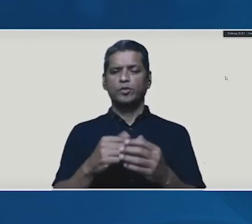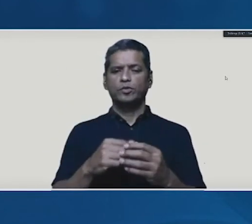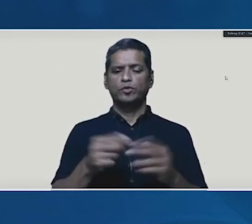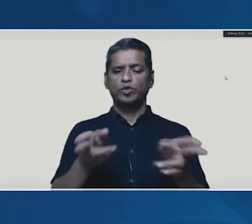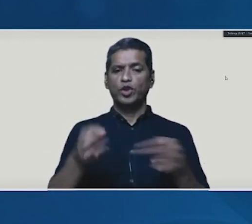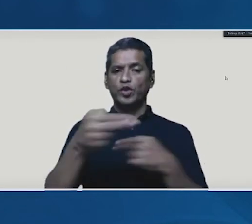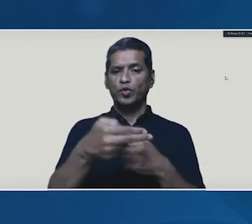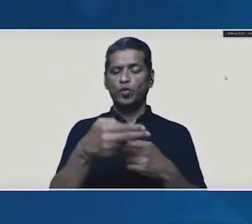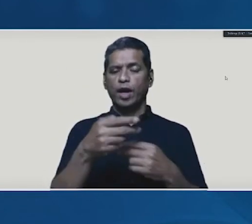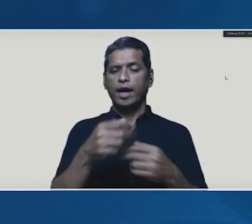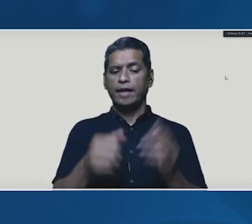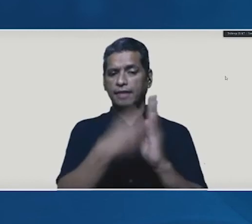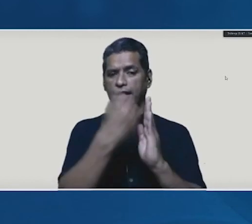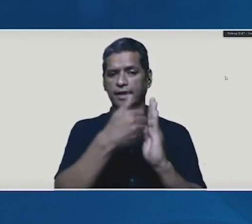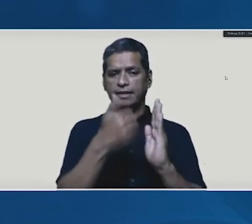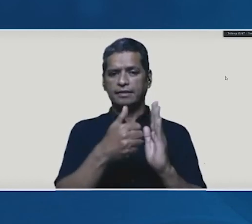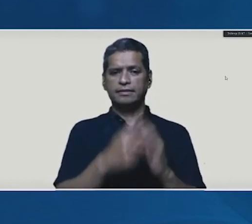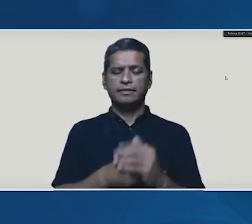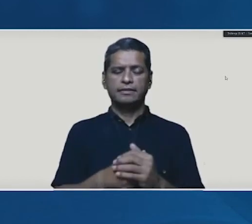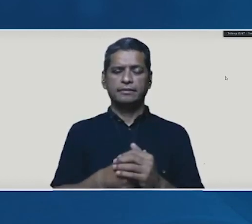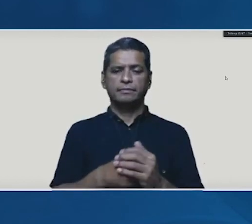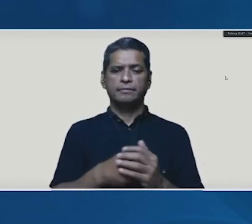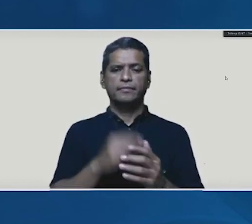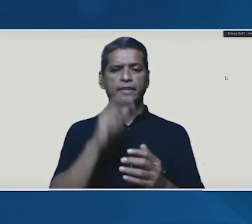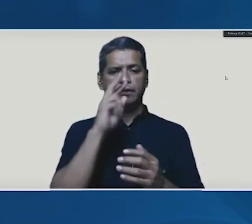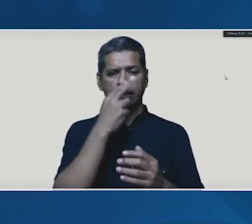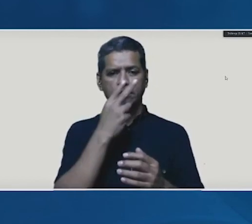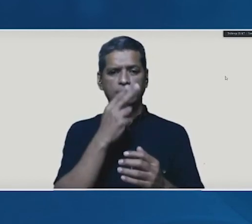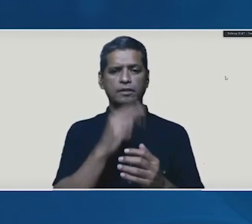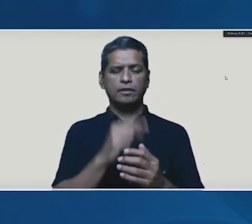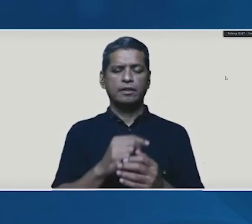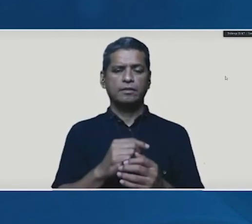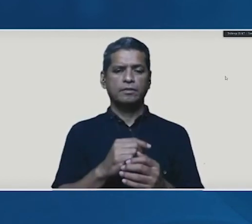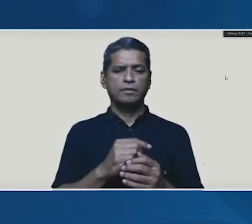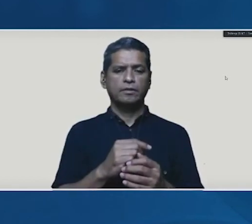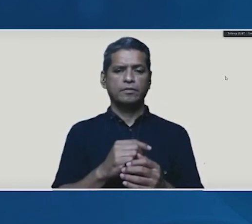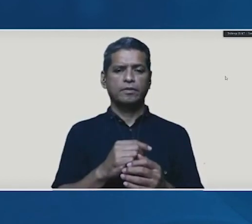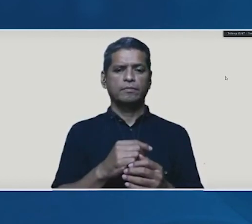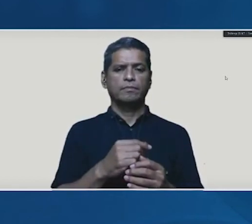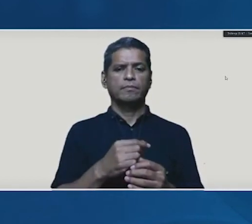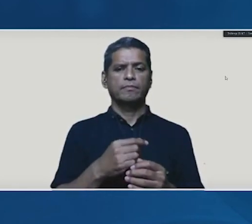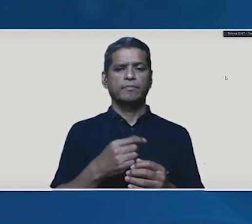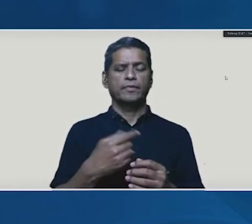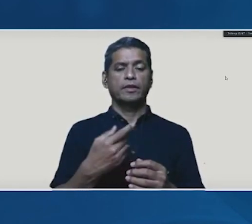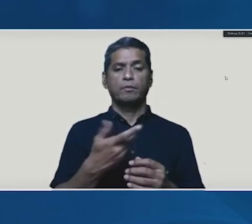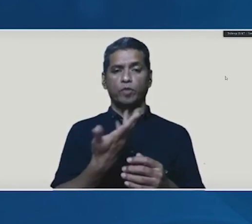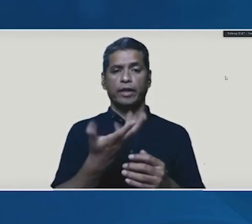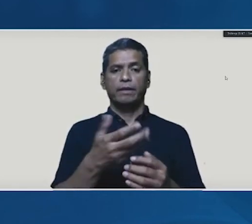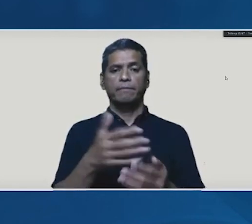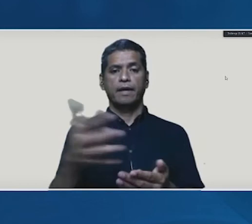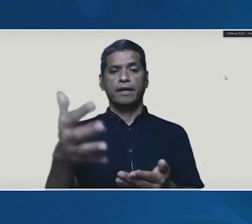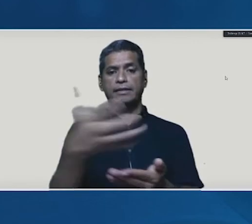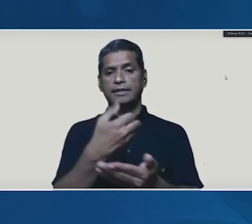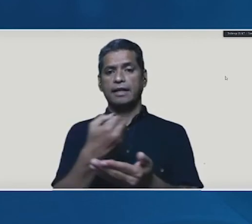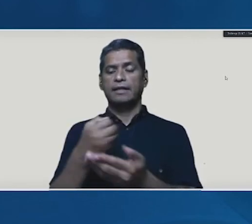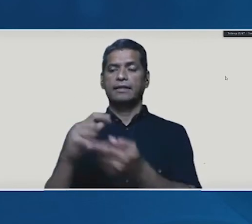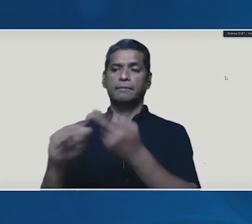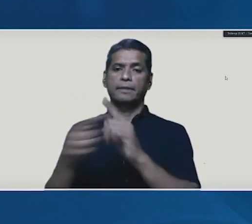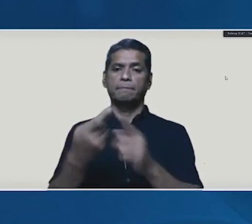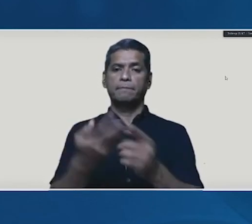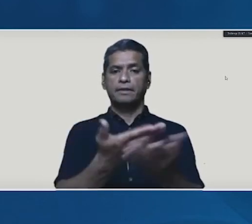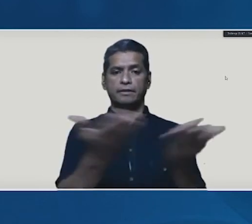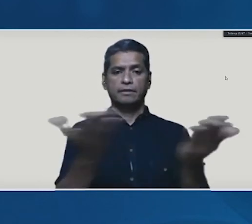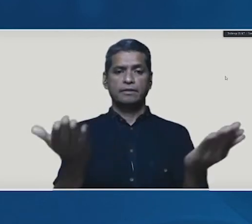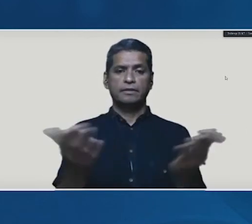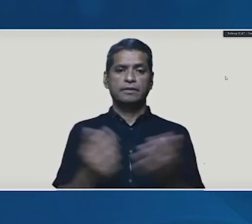dan sudah sudah kami juga mengundang agar kiranya kita juga boleh mengajak teman kita atau mungkin sore suara kita